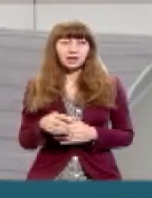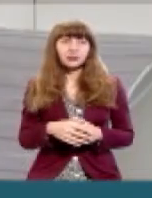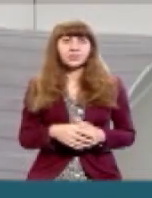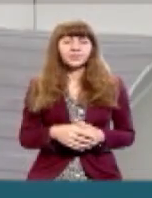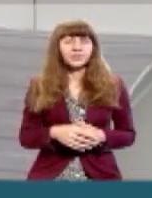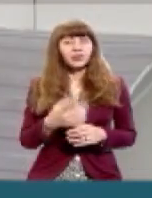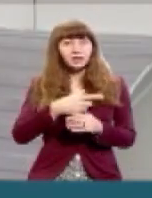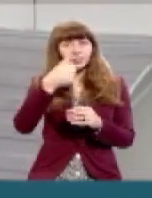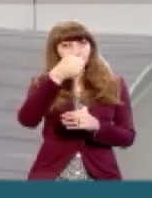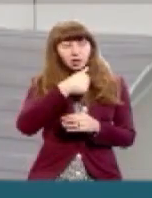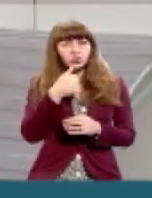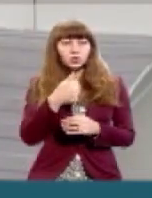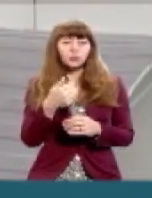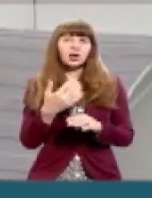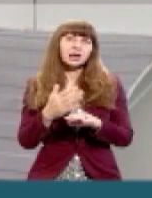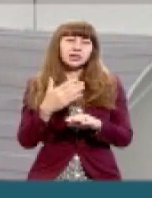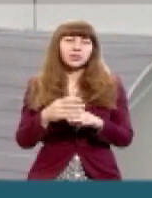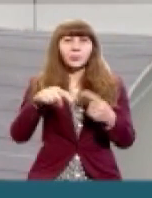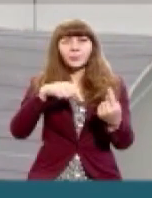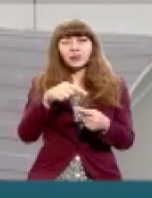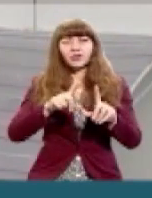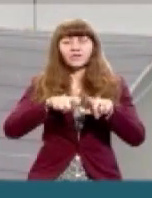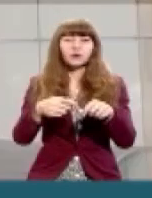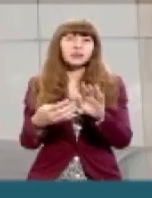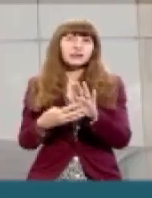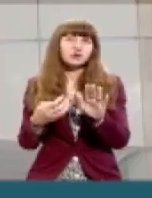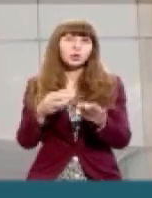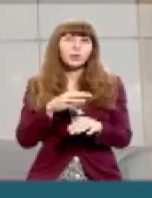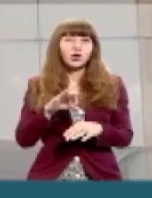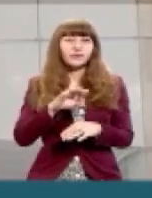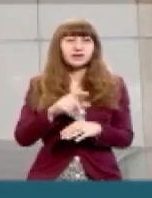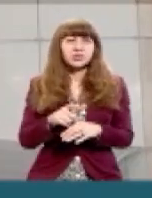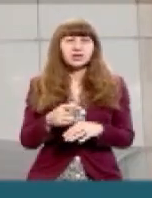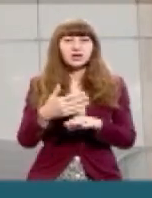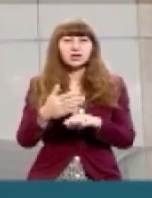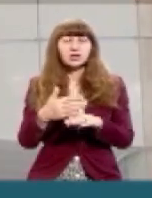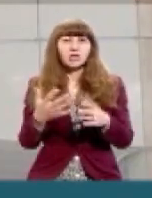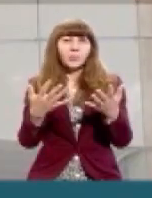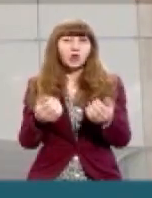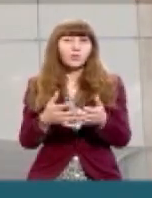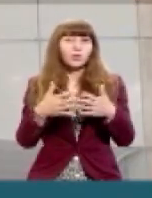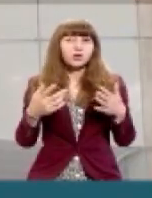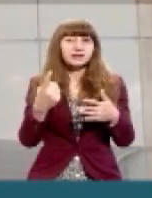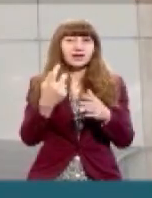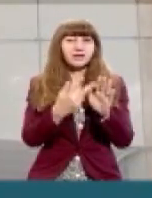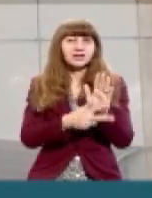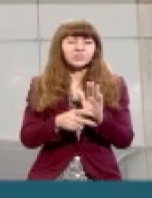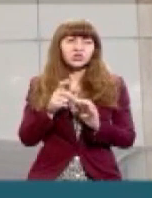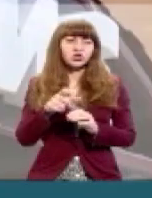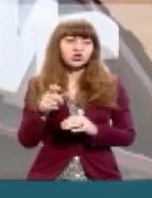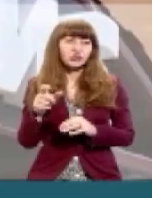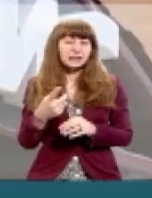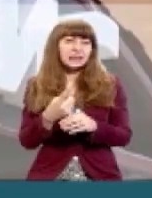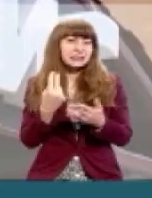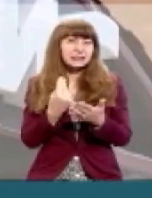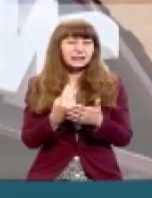Всего в регионе в этом году на кредитование предпринимателей выделено 900 миллионов тенге. Кредиты получат больше 180 человек.